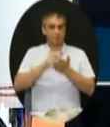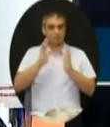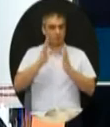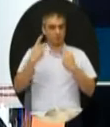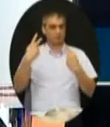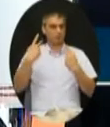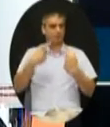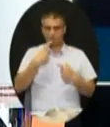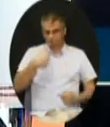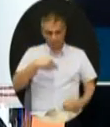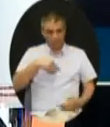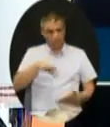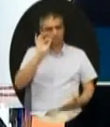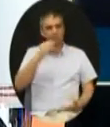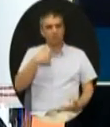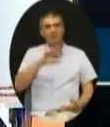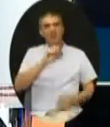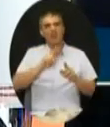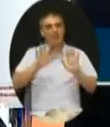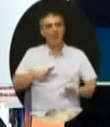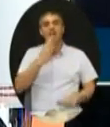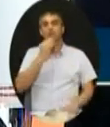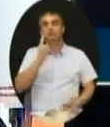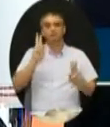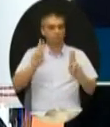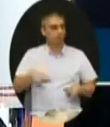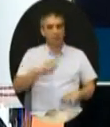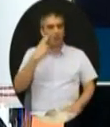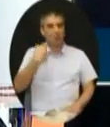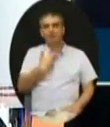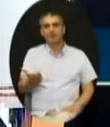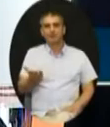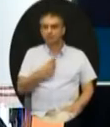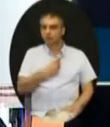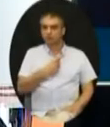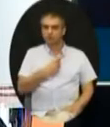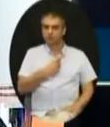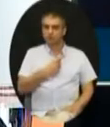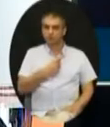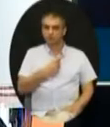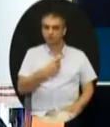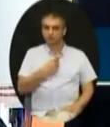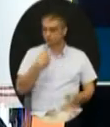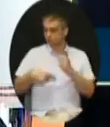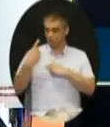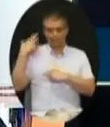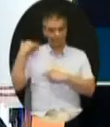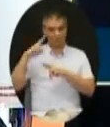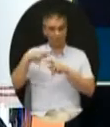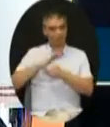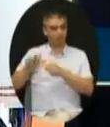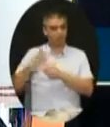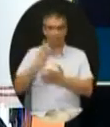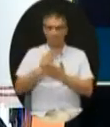מאוד נחשבים. אנחנו נגלה אנטישמיות בוטה שלא מתביישת יותר. השנים שעברו אחרי השואה